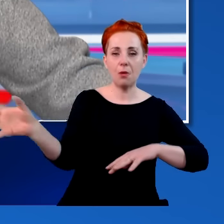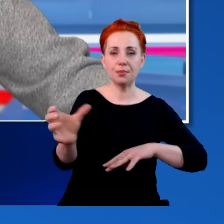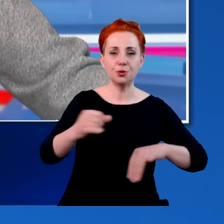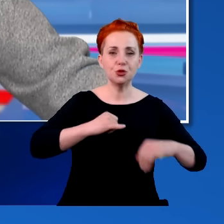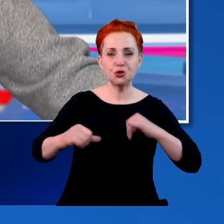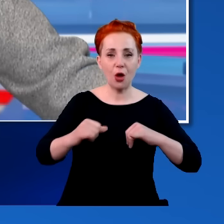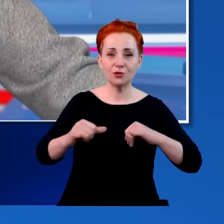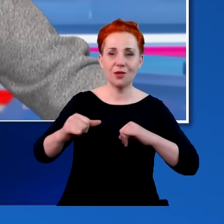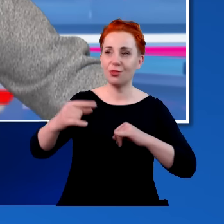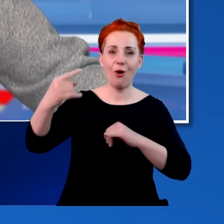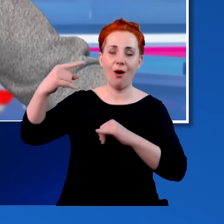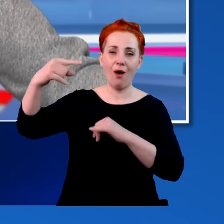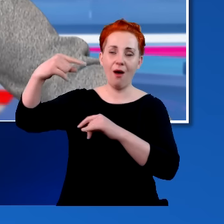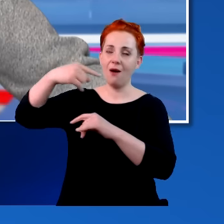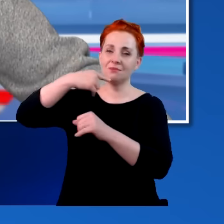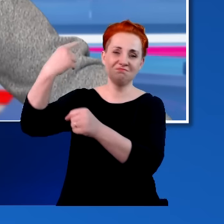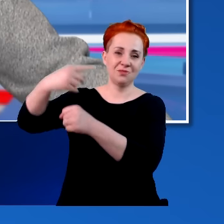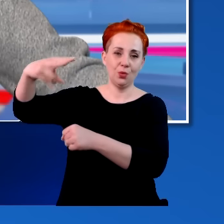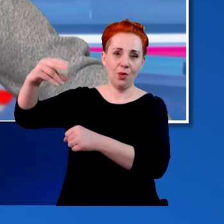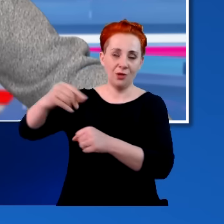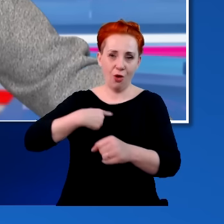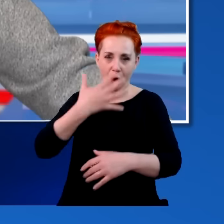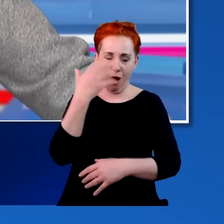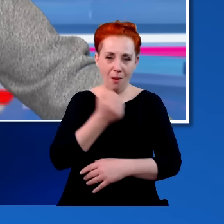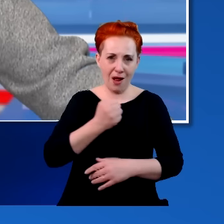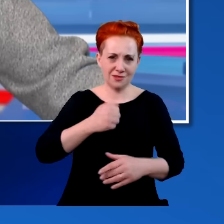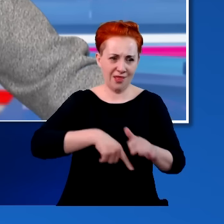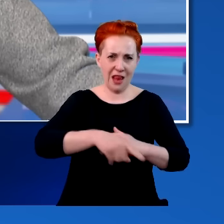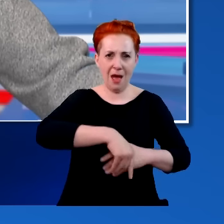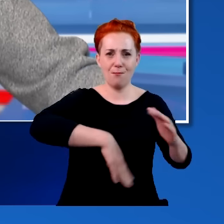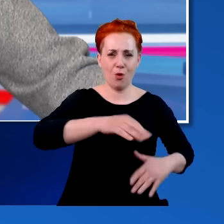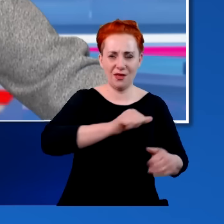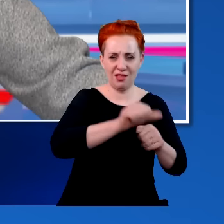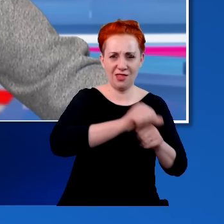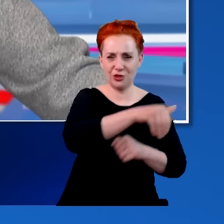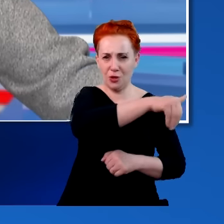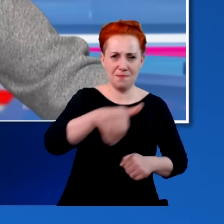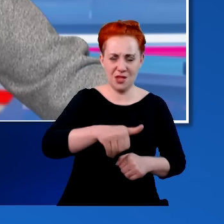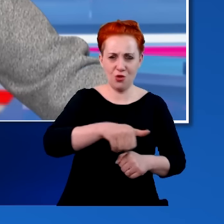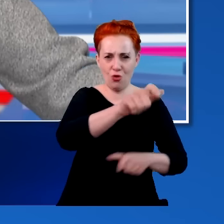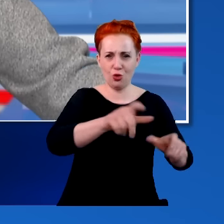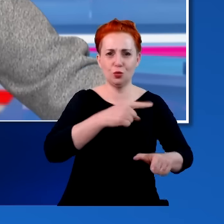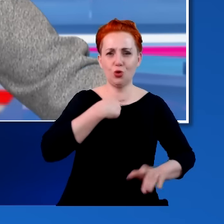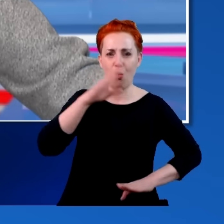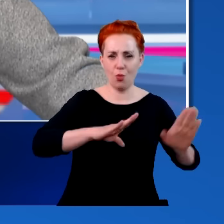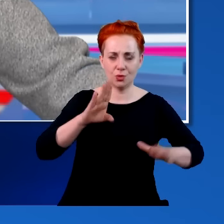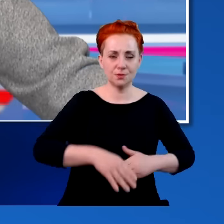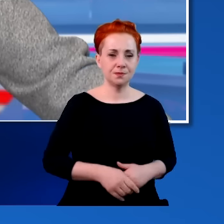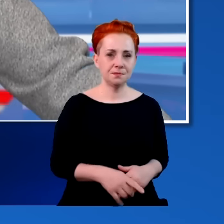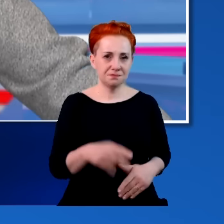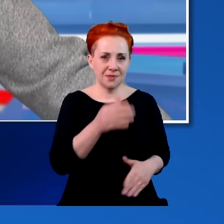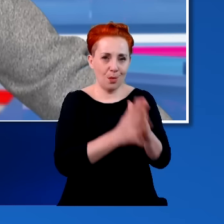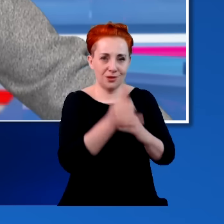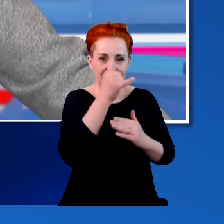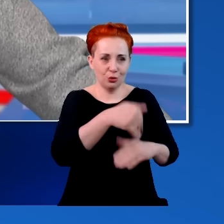spoza Polski, no to jest obraźliwe dla ponad 11 milionów wyborców. Nie, zaraz rozumiem, że państwo nie możecie się pogodzić z przegraną i z tym, że